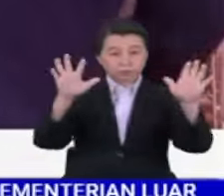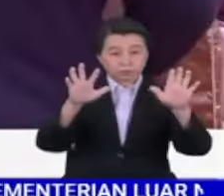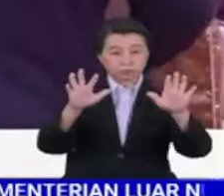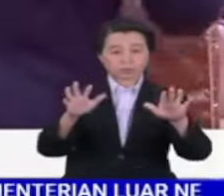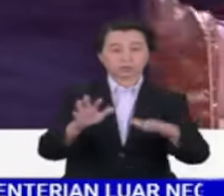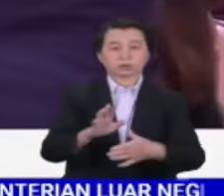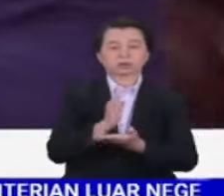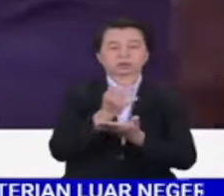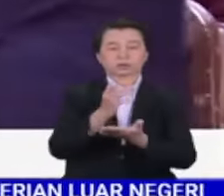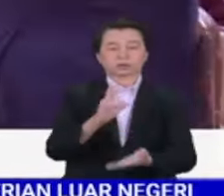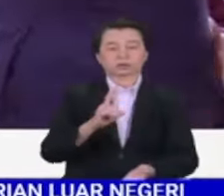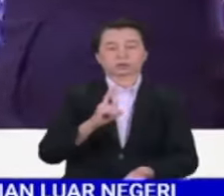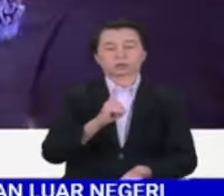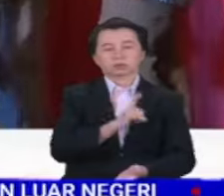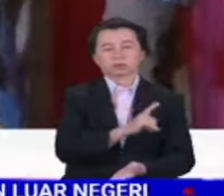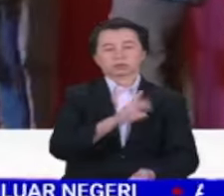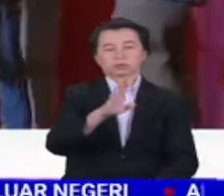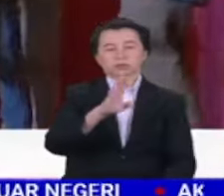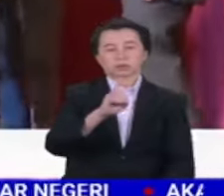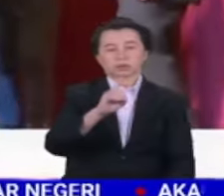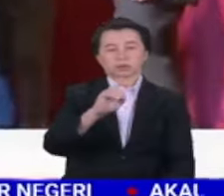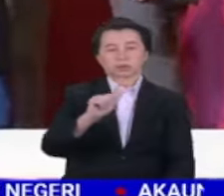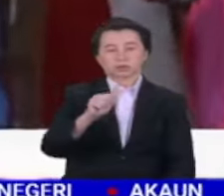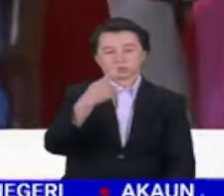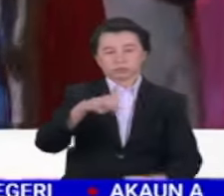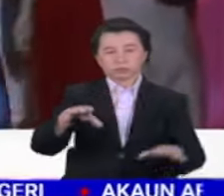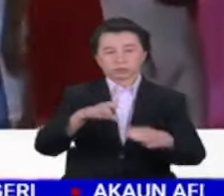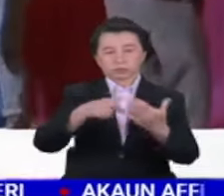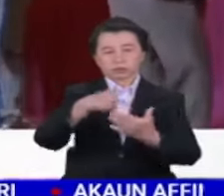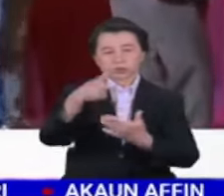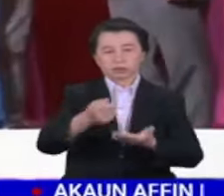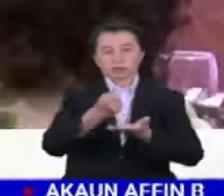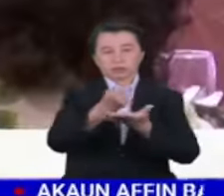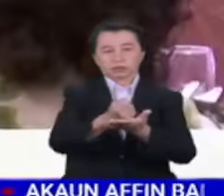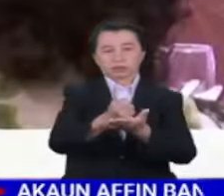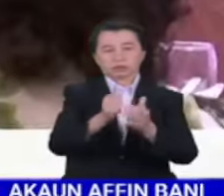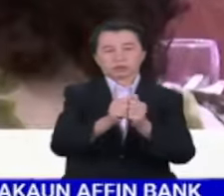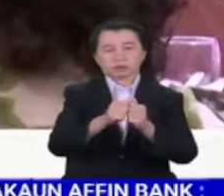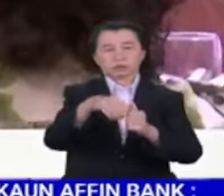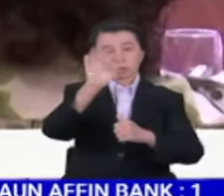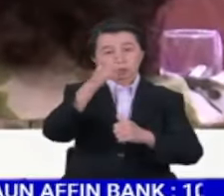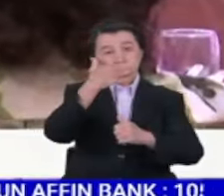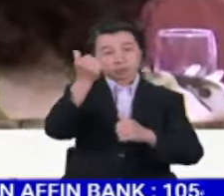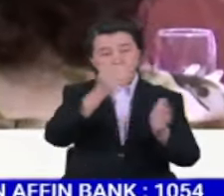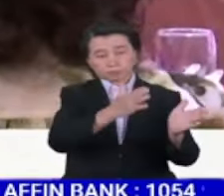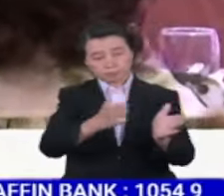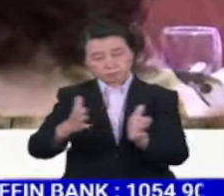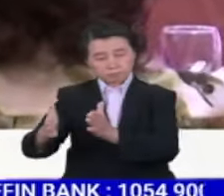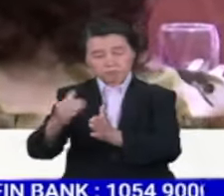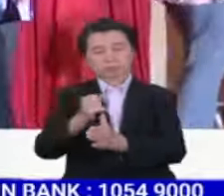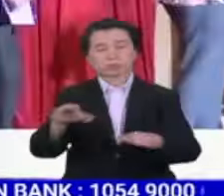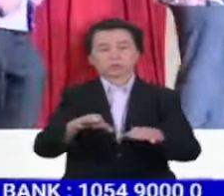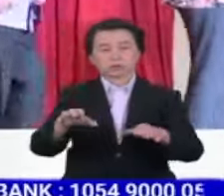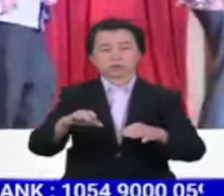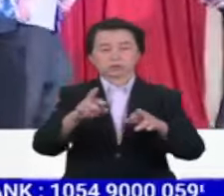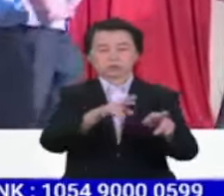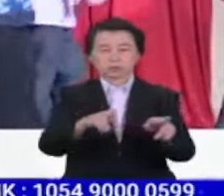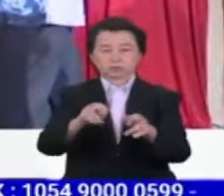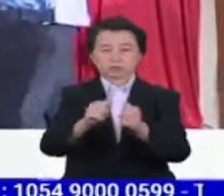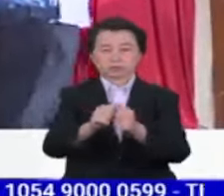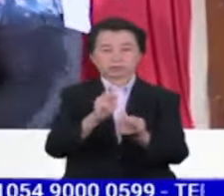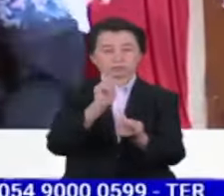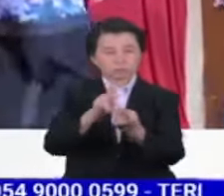dapat membantu lembaga kemajuan pintu lebih DII untuk melaksanakan program dan pembangunan dengan lebih teratur serta melaksanakan rancangan dengan